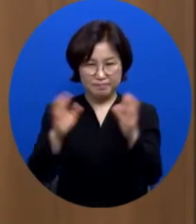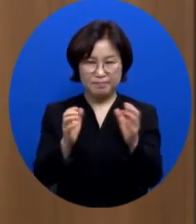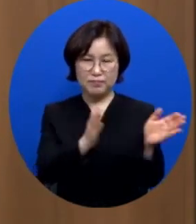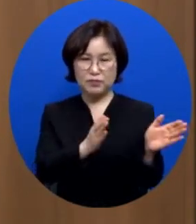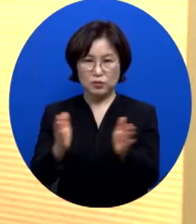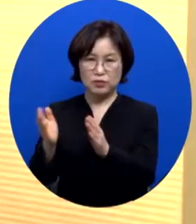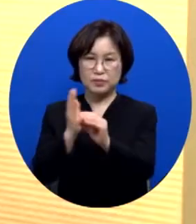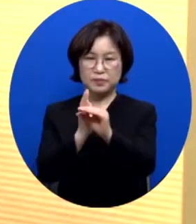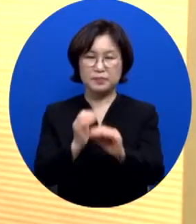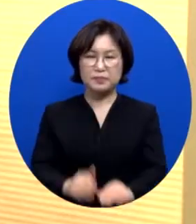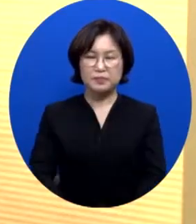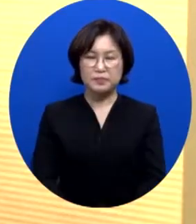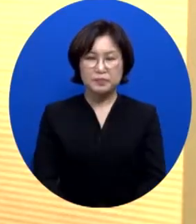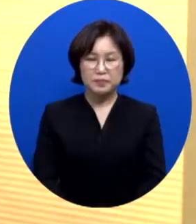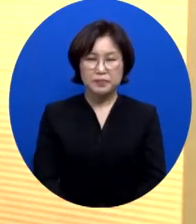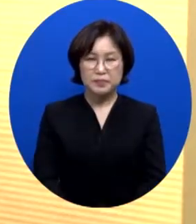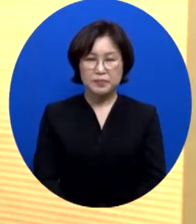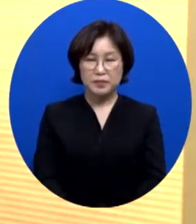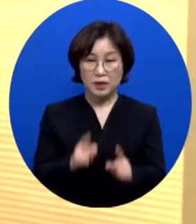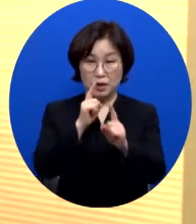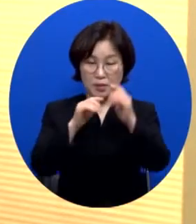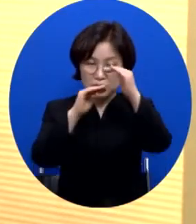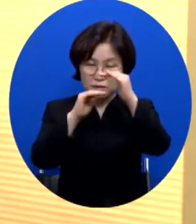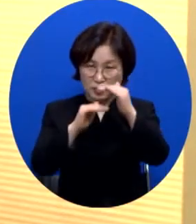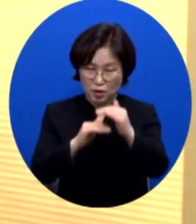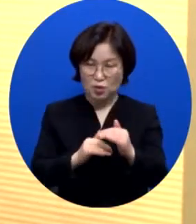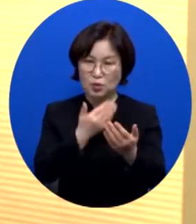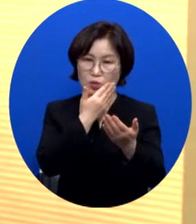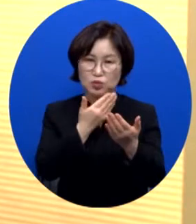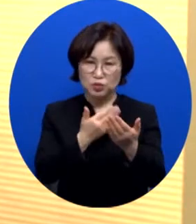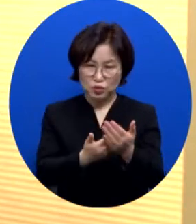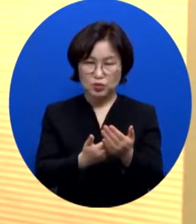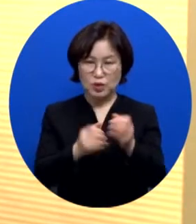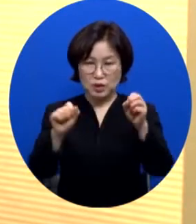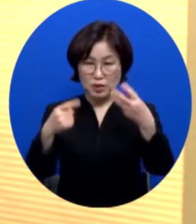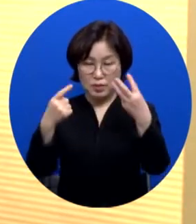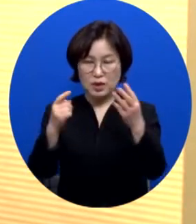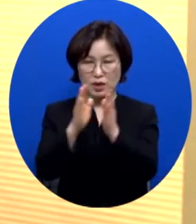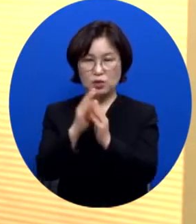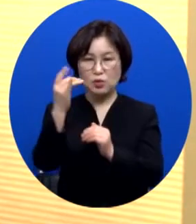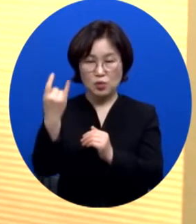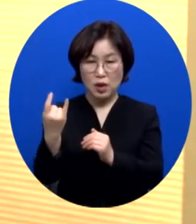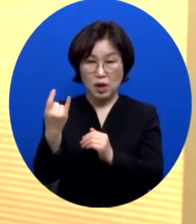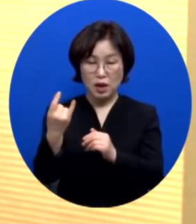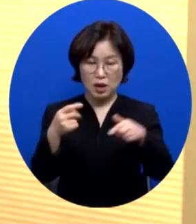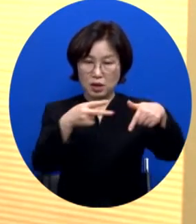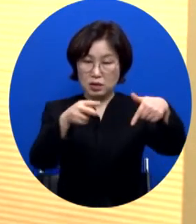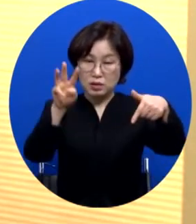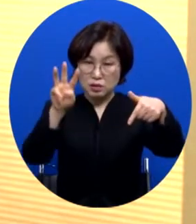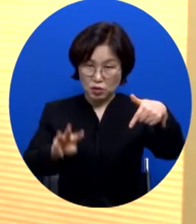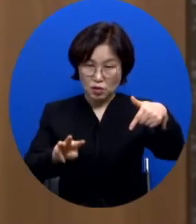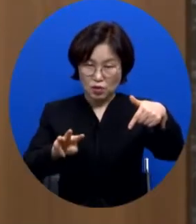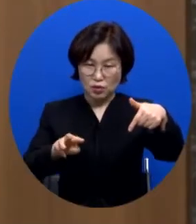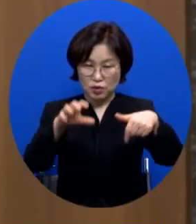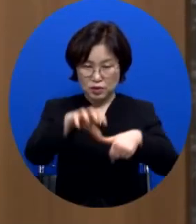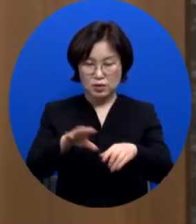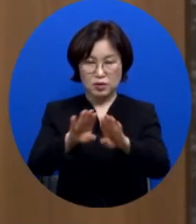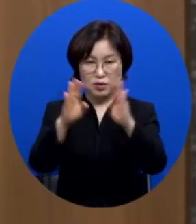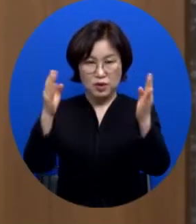준비한 것입니다. 예, 지금 말씀하신 이런 중요한 3.1절 기도회가 특별히 인천에서 열리는 이유가